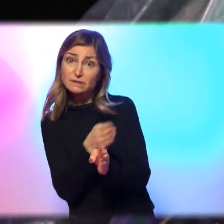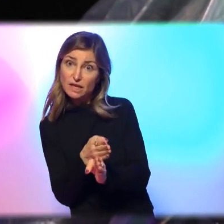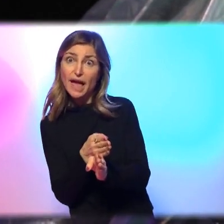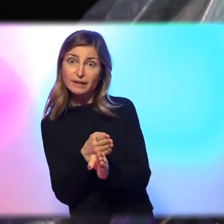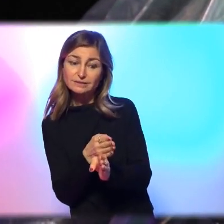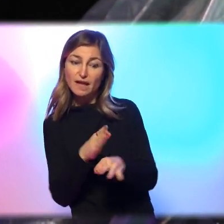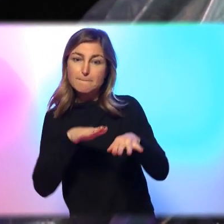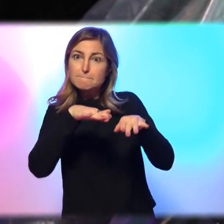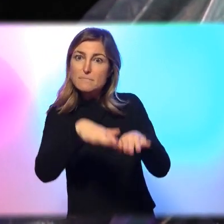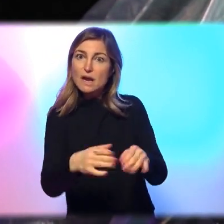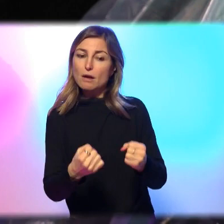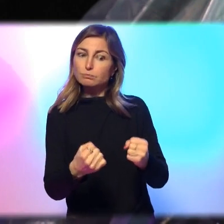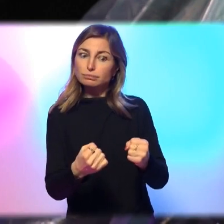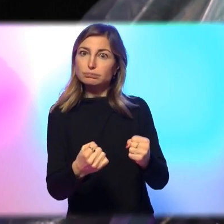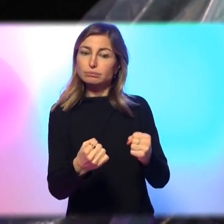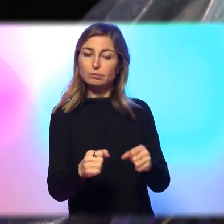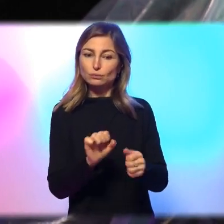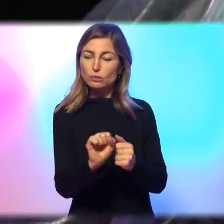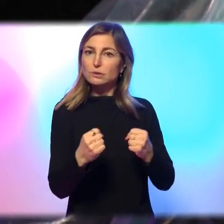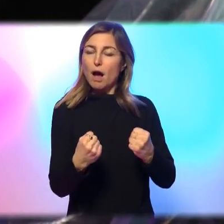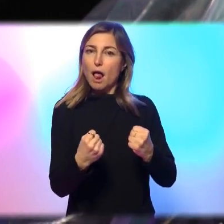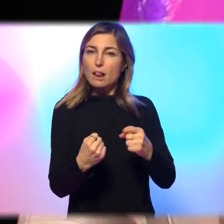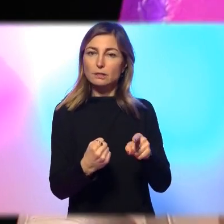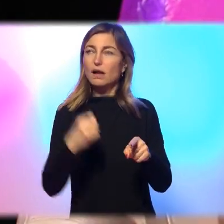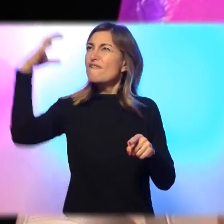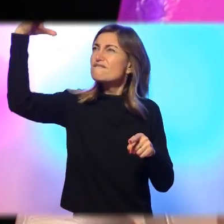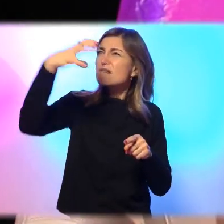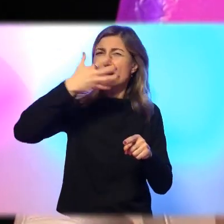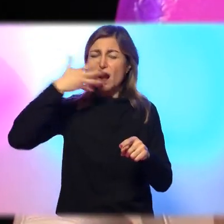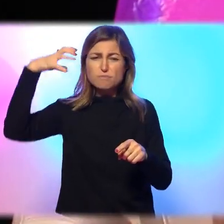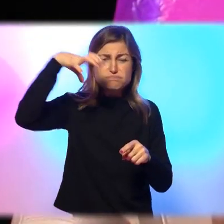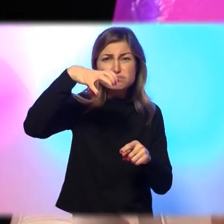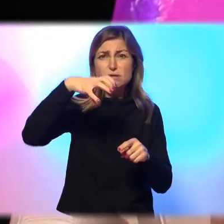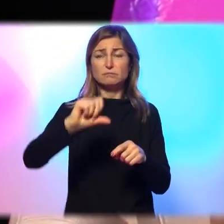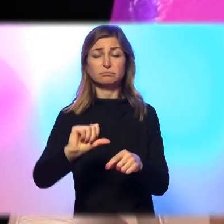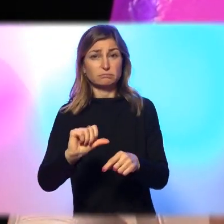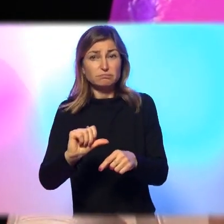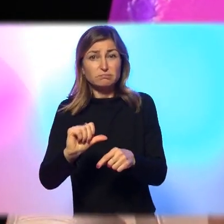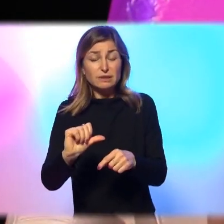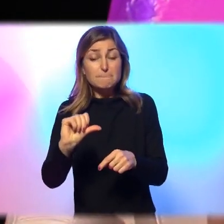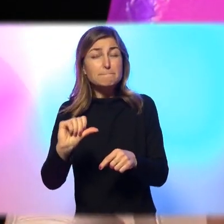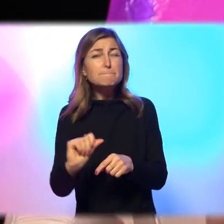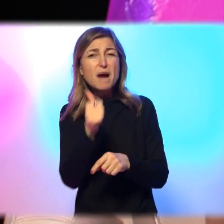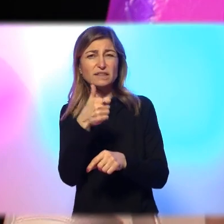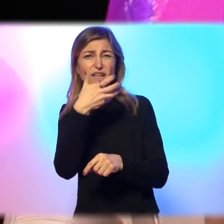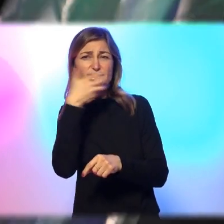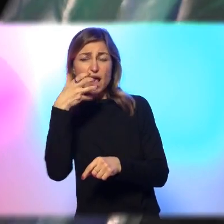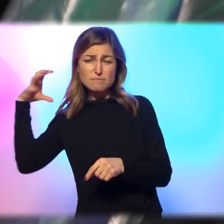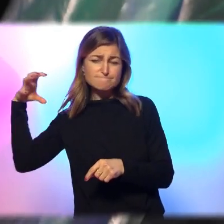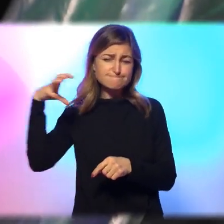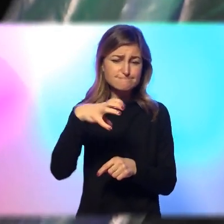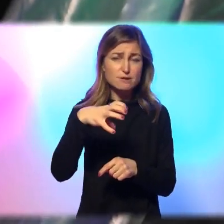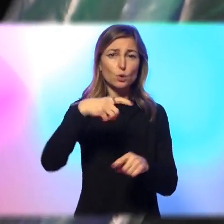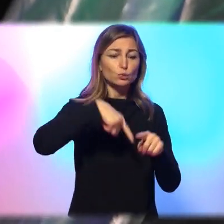im Grunde davor bewahrt hat bisher, dass wir hier verglühen, weil die meiste Wärme, die hier im Augenblick auf der